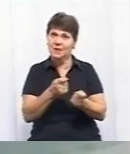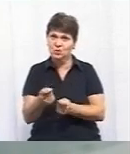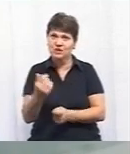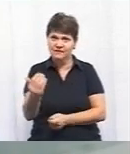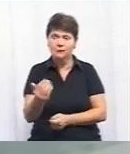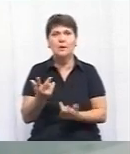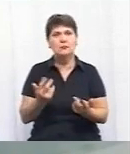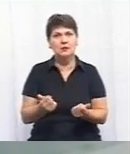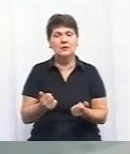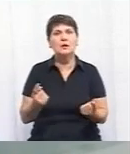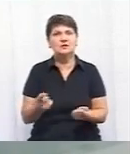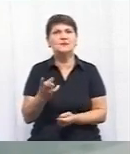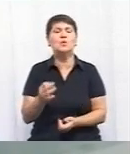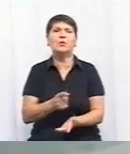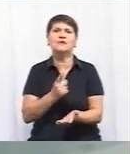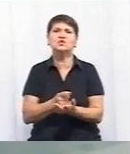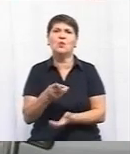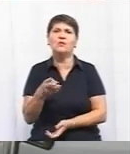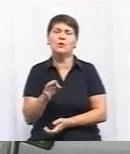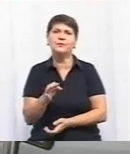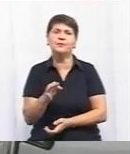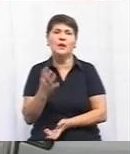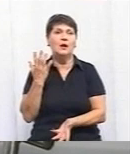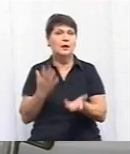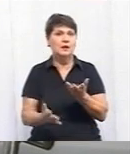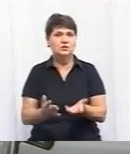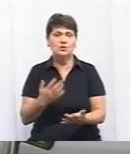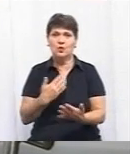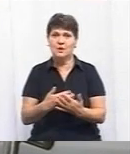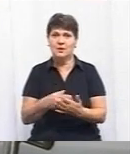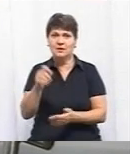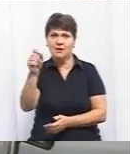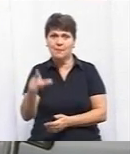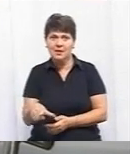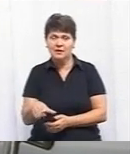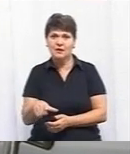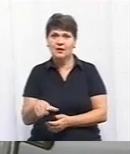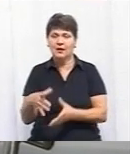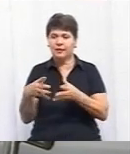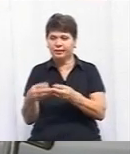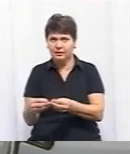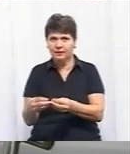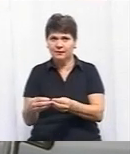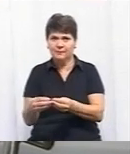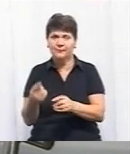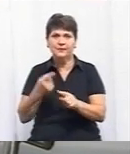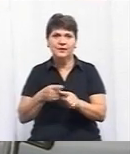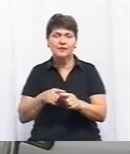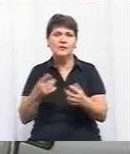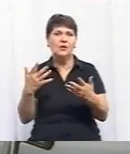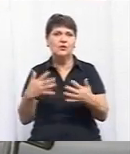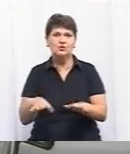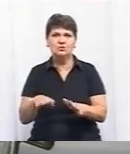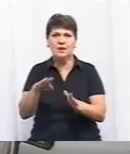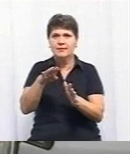цього екомобіля? Звісно, обов'язково. Інакше, якщо, наприклад, пляшки, там ПЕТ-пляшки злиплися, це вже